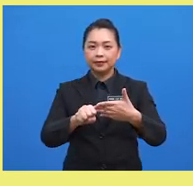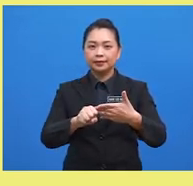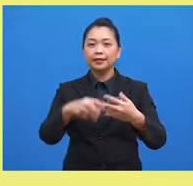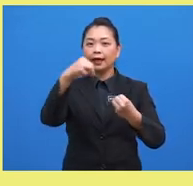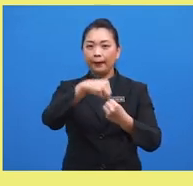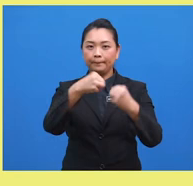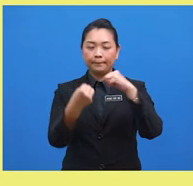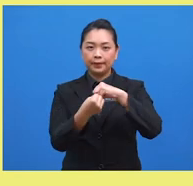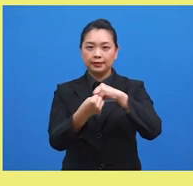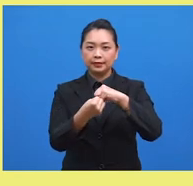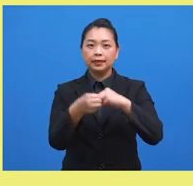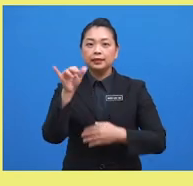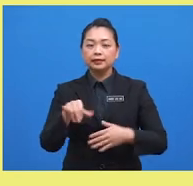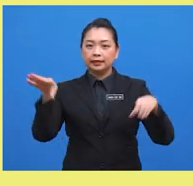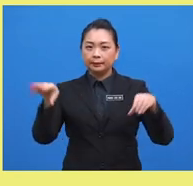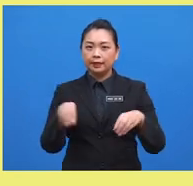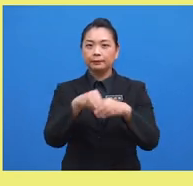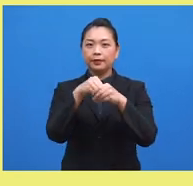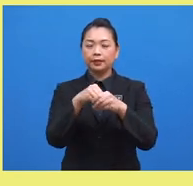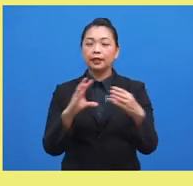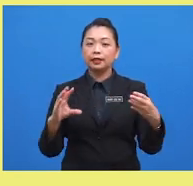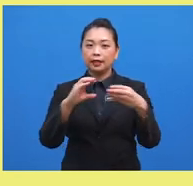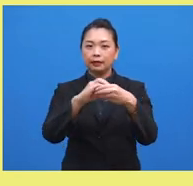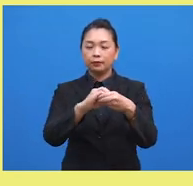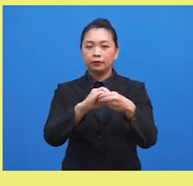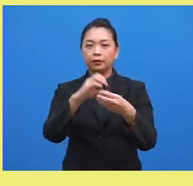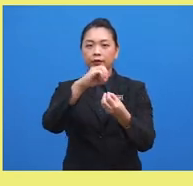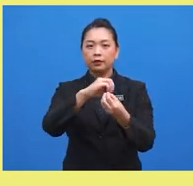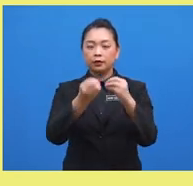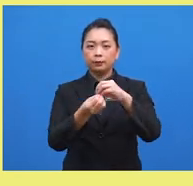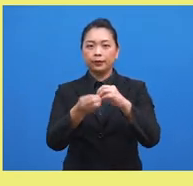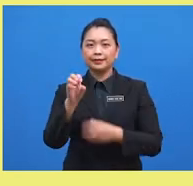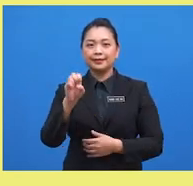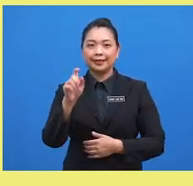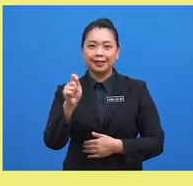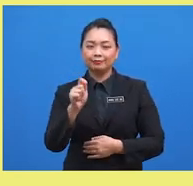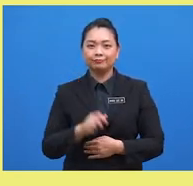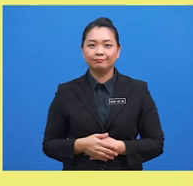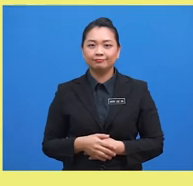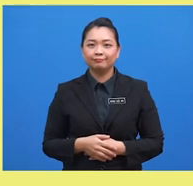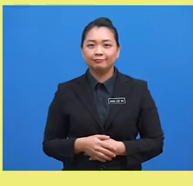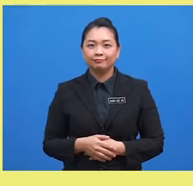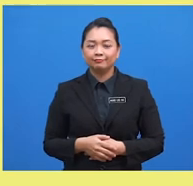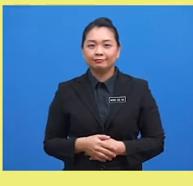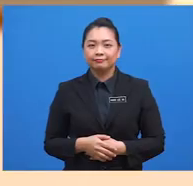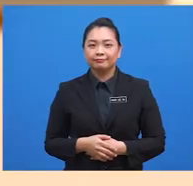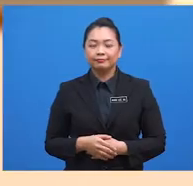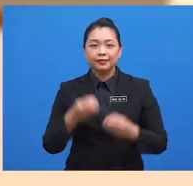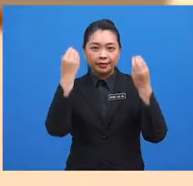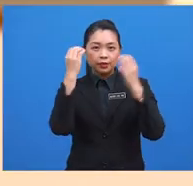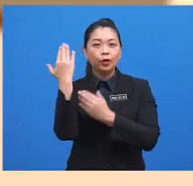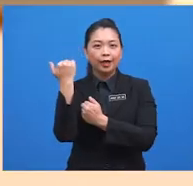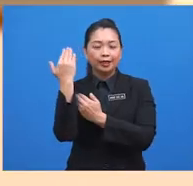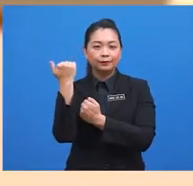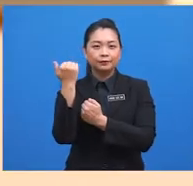adalah menyelesaikan masalah yang melibatkan gabungan operasi set.